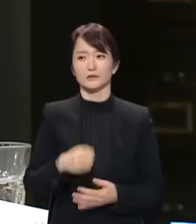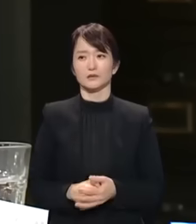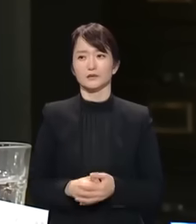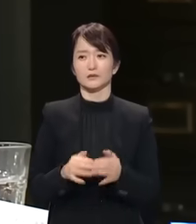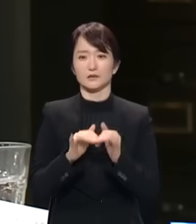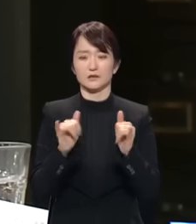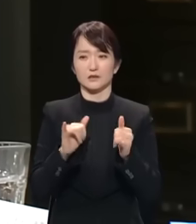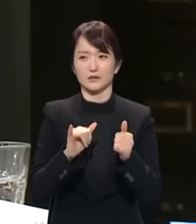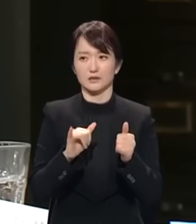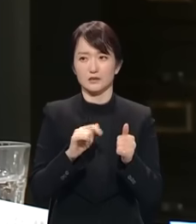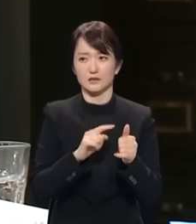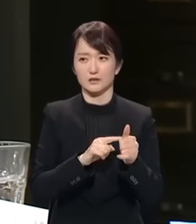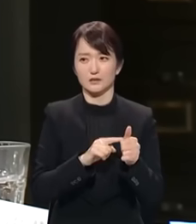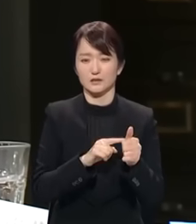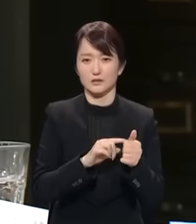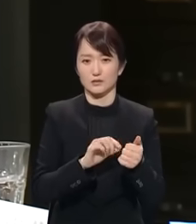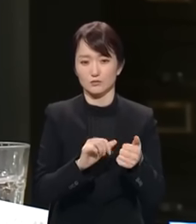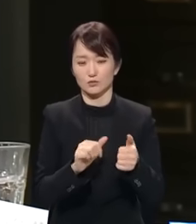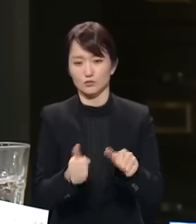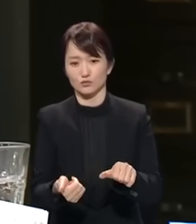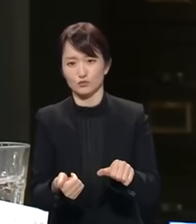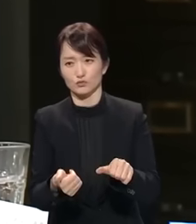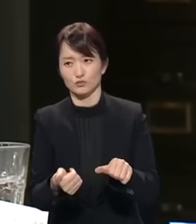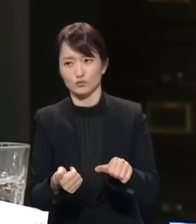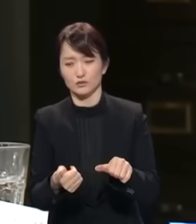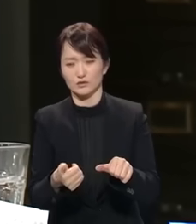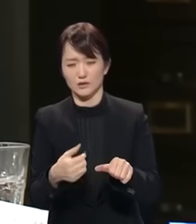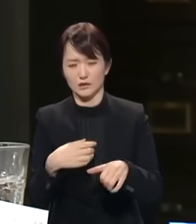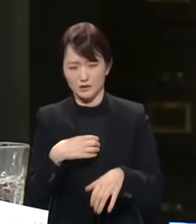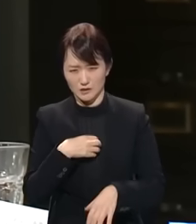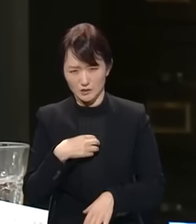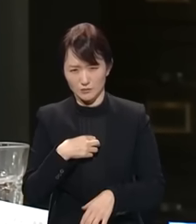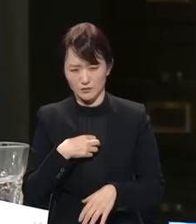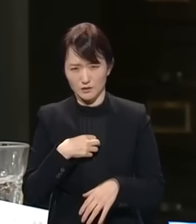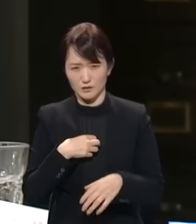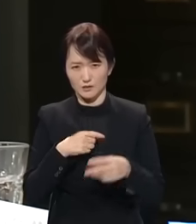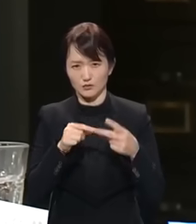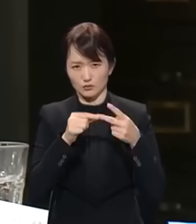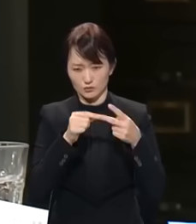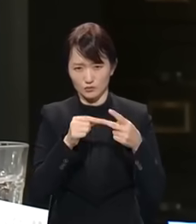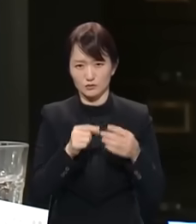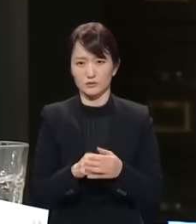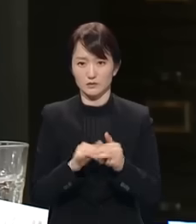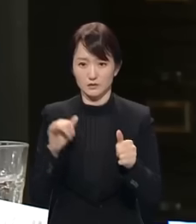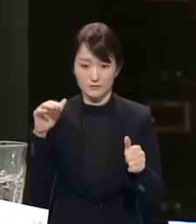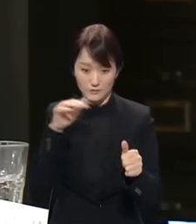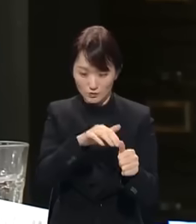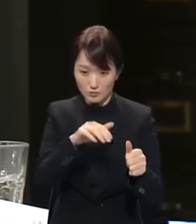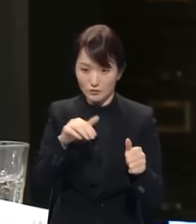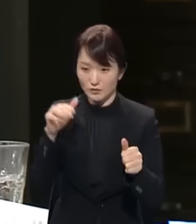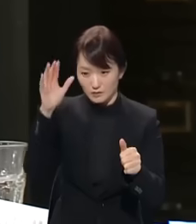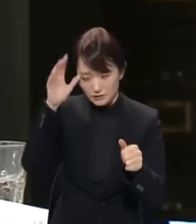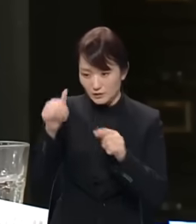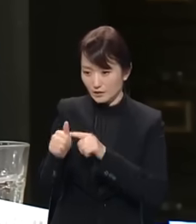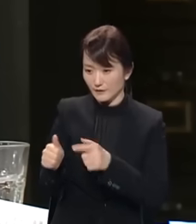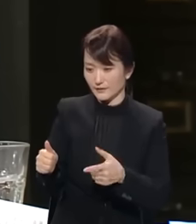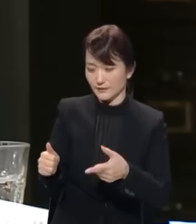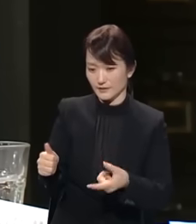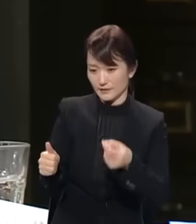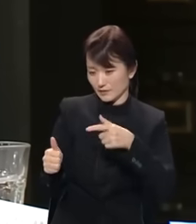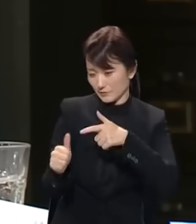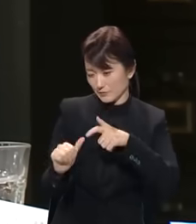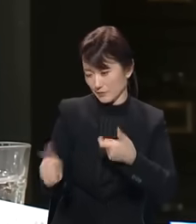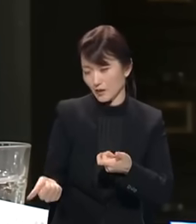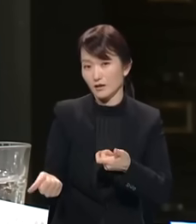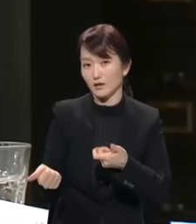인명살상사고를 일으키는 견종 두 번째 랭크가 돼 있대요. 그리고 사람을 공격한 로트와일러는 즉시 사살할 수 있도록 미국에서는